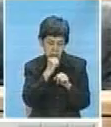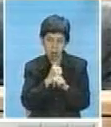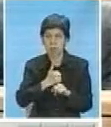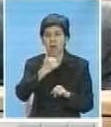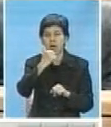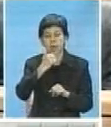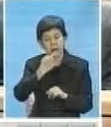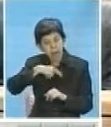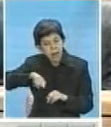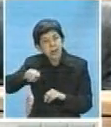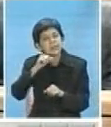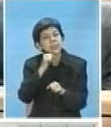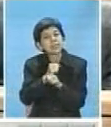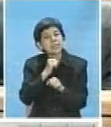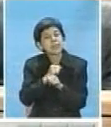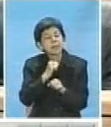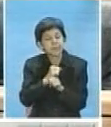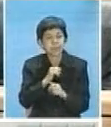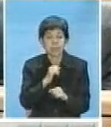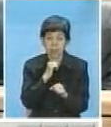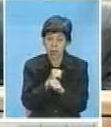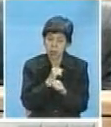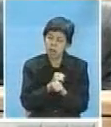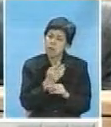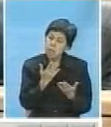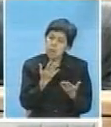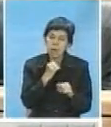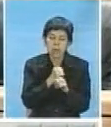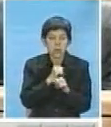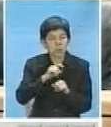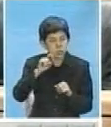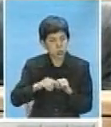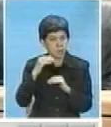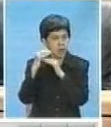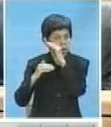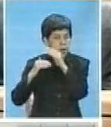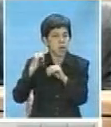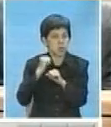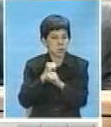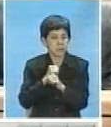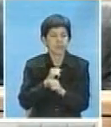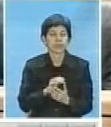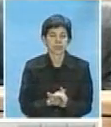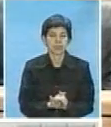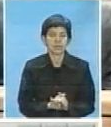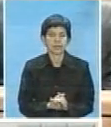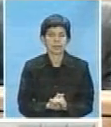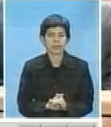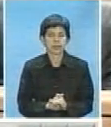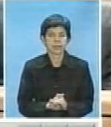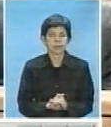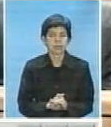ทำงานออกมาสภาพการทำงานหลายๆอย่างจำเป็นที่ต้องพัฒนาต่อไปอย่างรีบด่วน